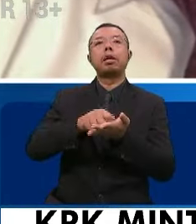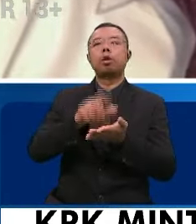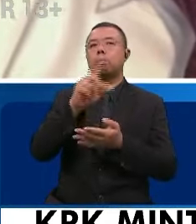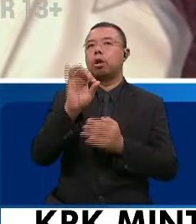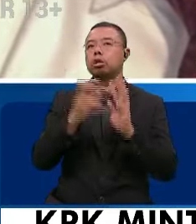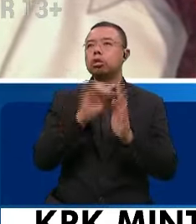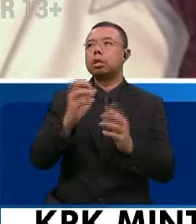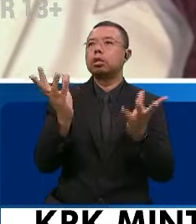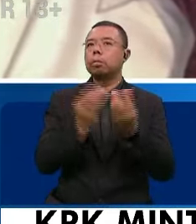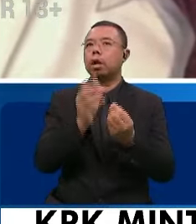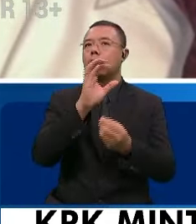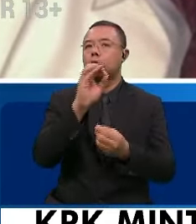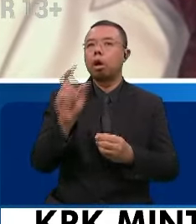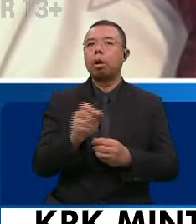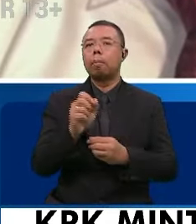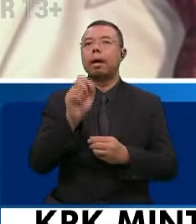Juni sebesar